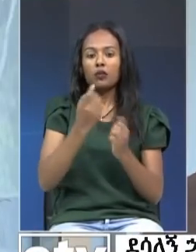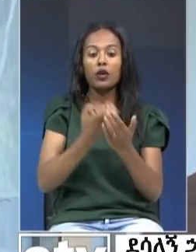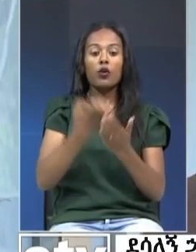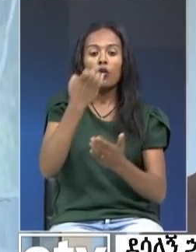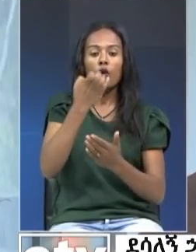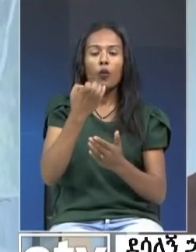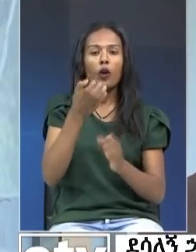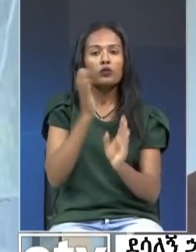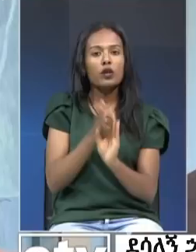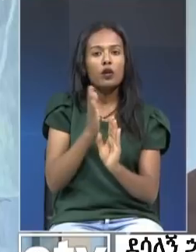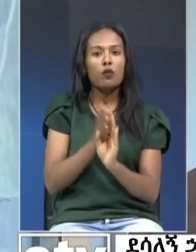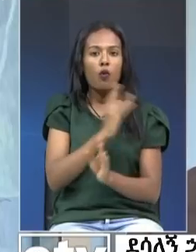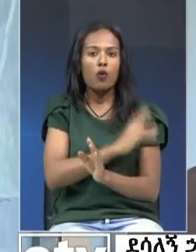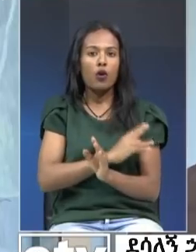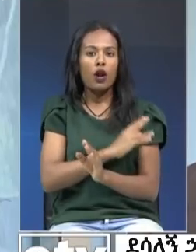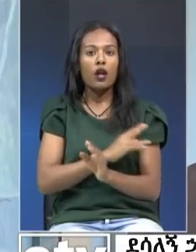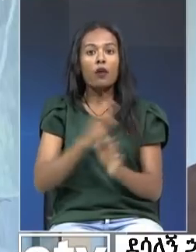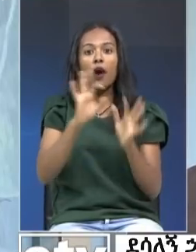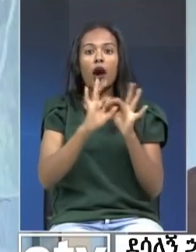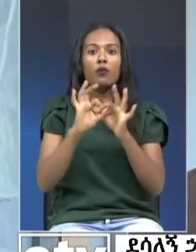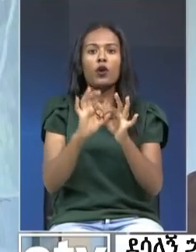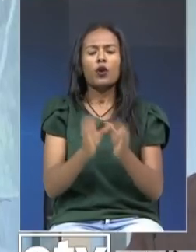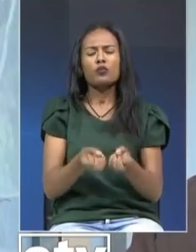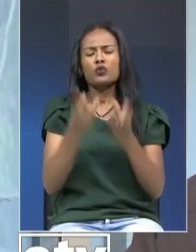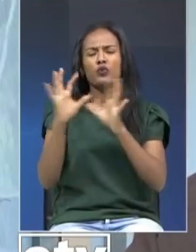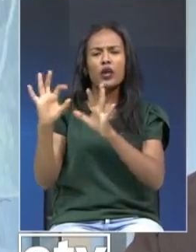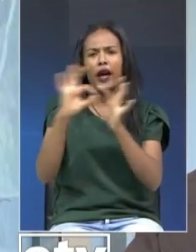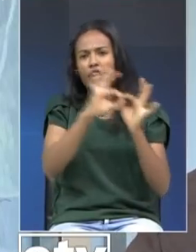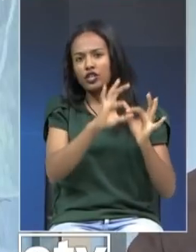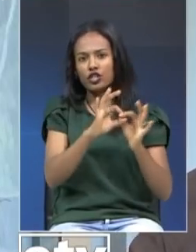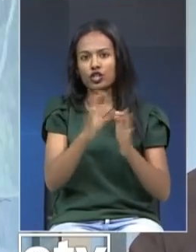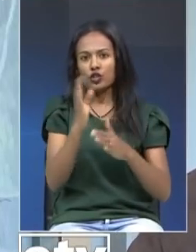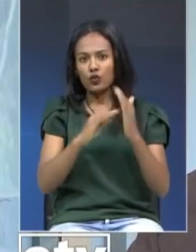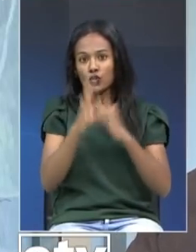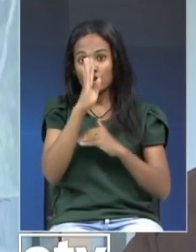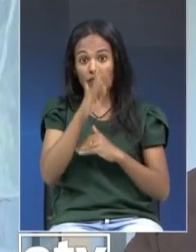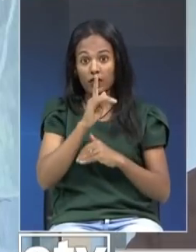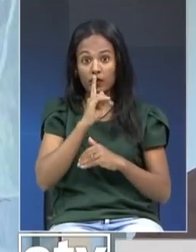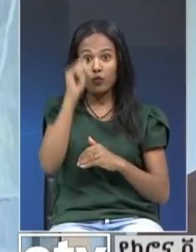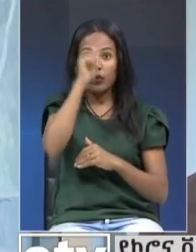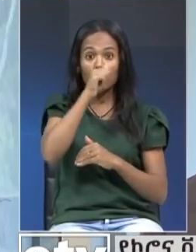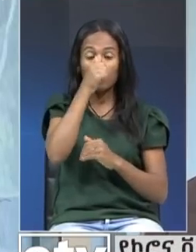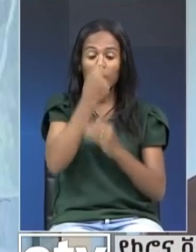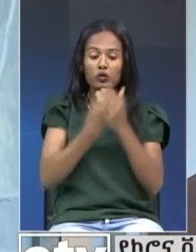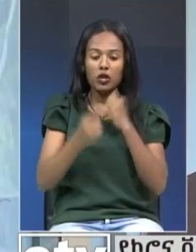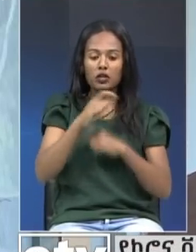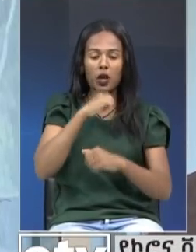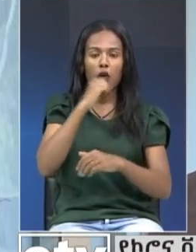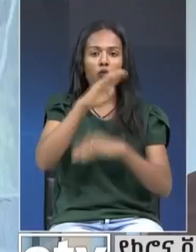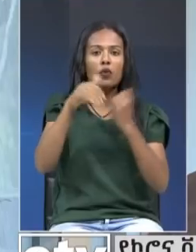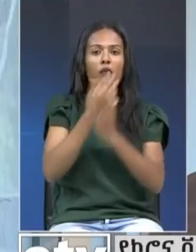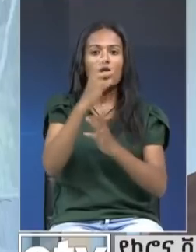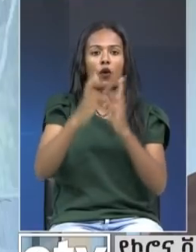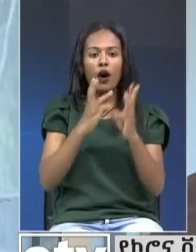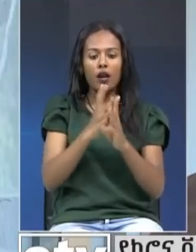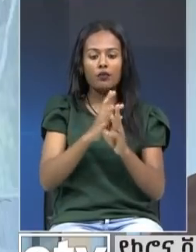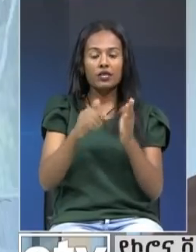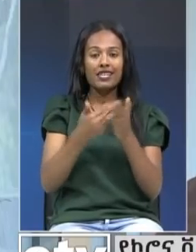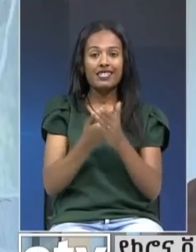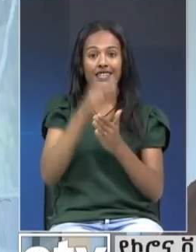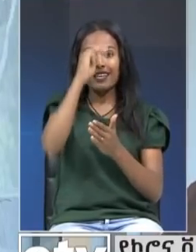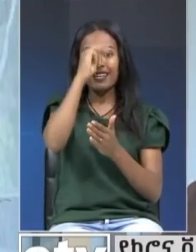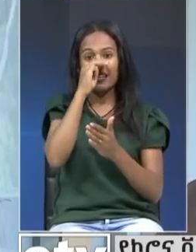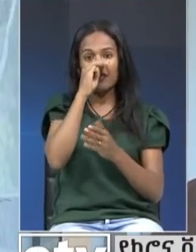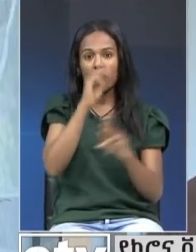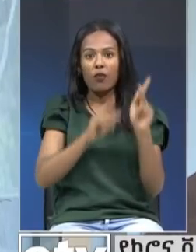ችግር፣ ስነልቦናዊ፣ ሞራላዊ፣ ማህበራዊ ማት ተያያዥ ችግሮችን እየፈጠረ ነው፣ በኢትዮጵያ ብቻ ሳይሆን በመላው ዓለም። ስለዚህ የኪነ ጥበብ